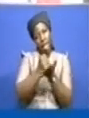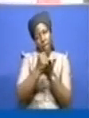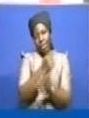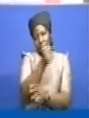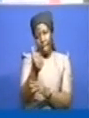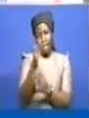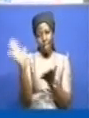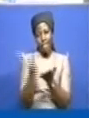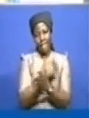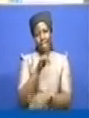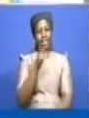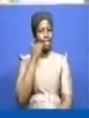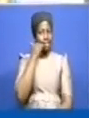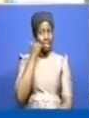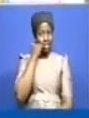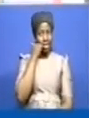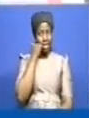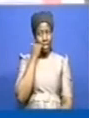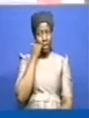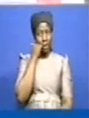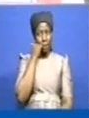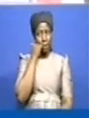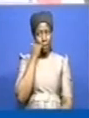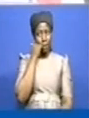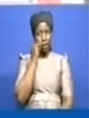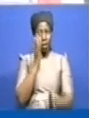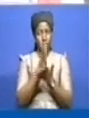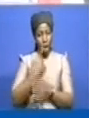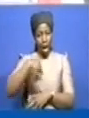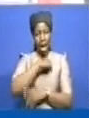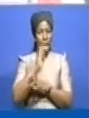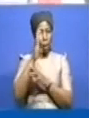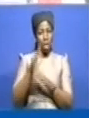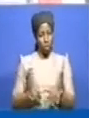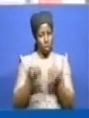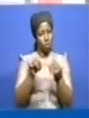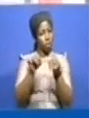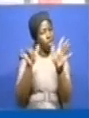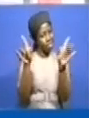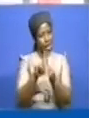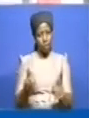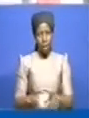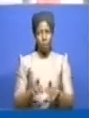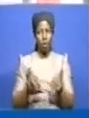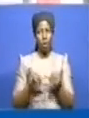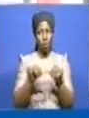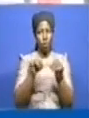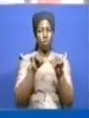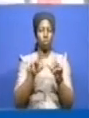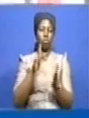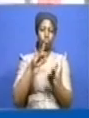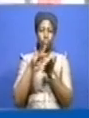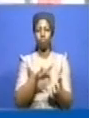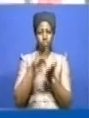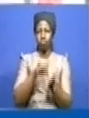na huu ugonjwa, na tutaendelea hivyo, na tutaendelea kuhimizia wananchi wetu